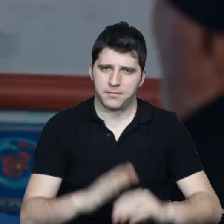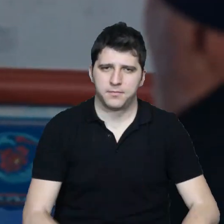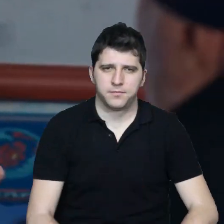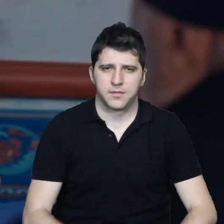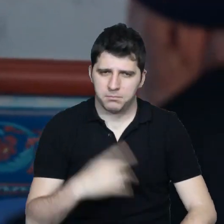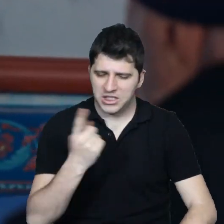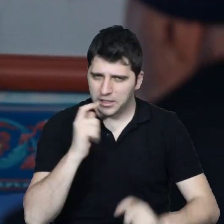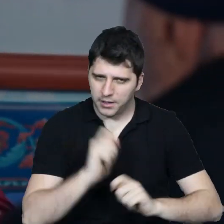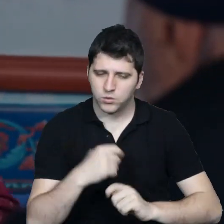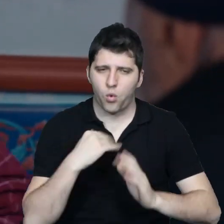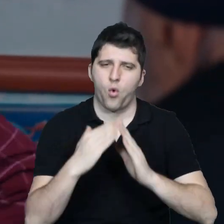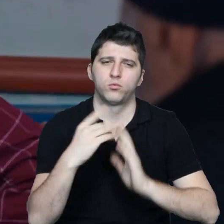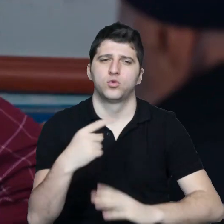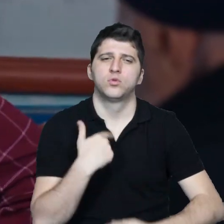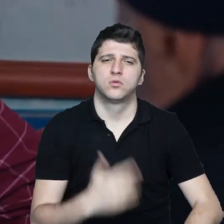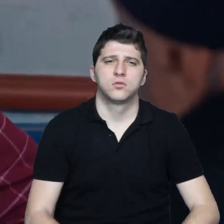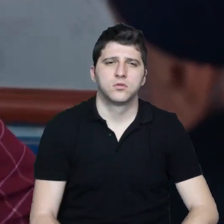Bir şeyler yaparız, komşuyuz.